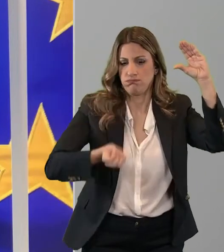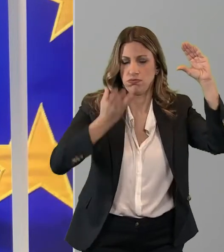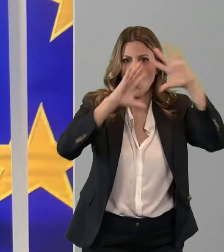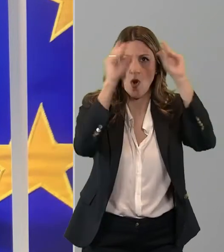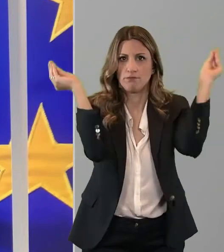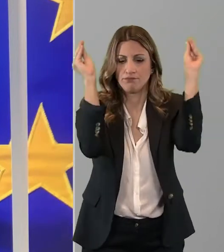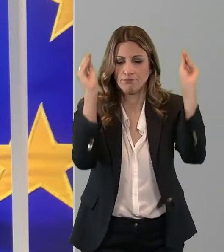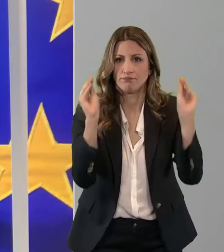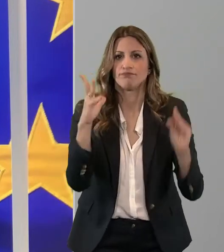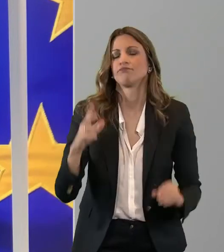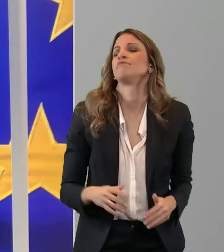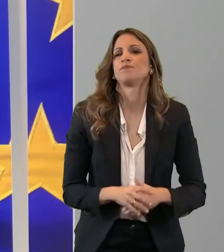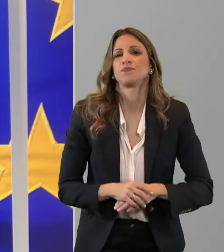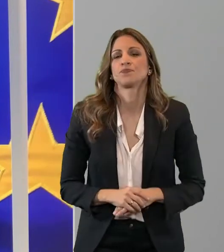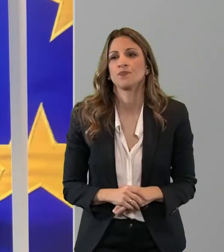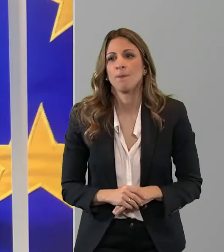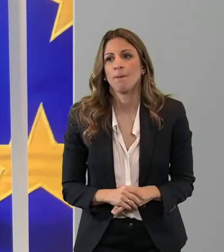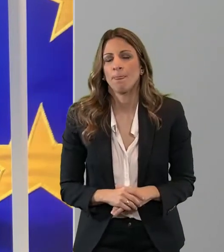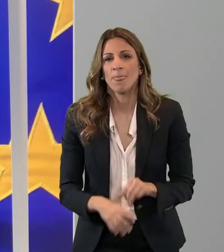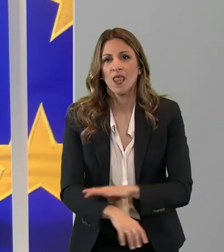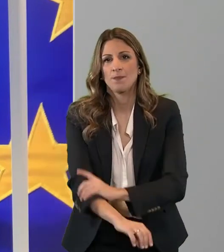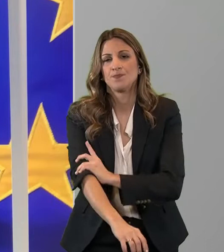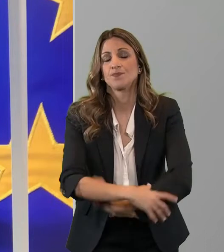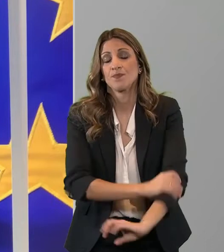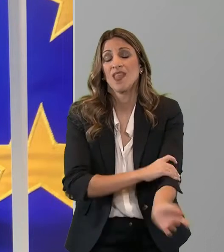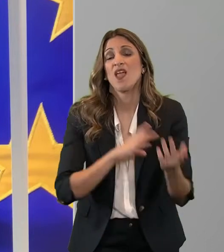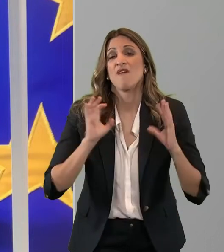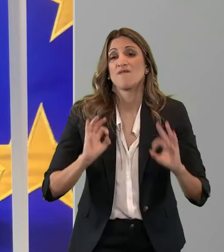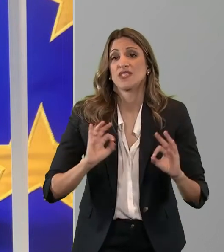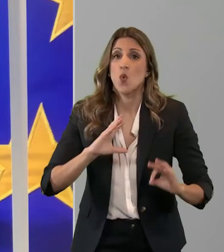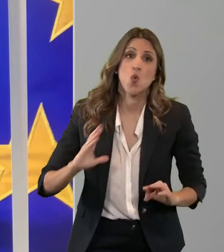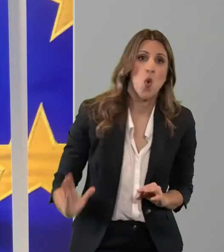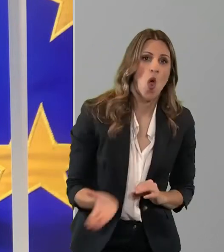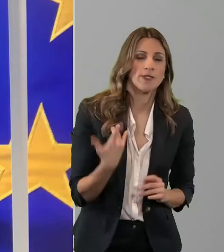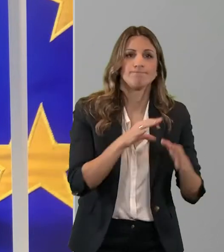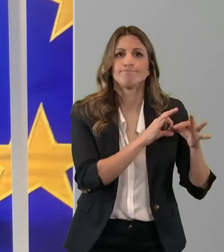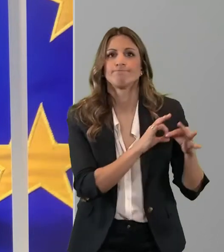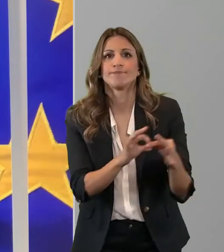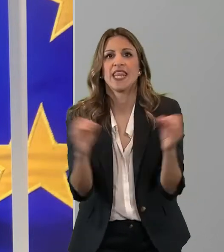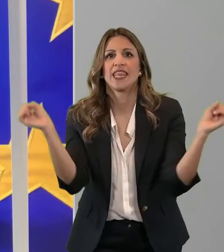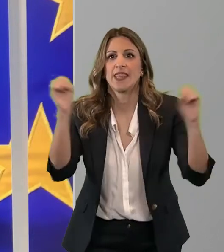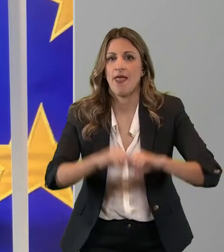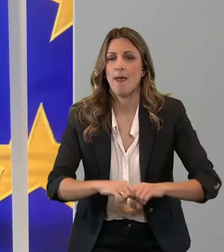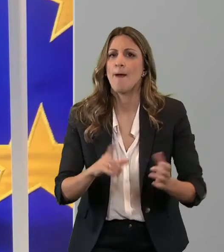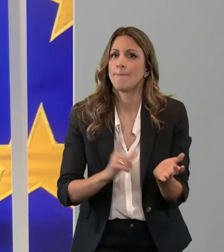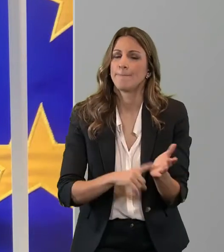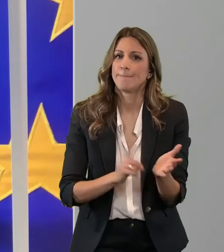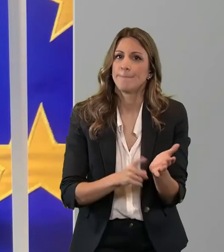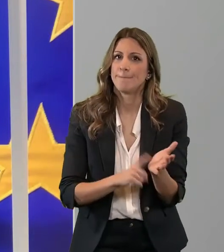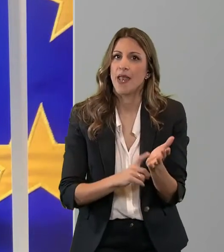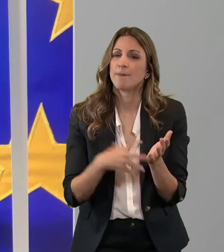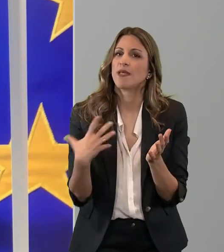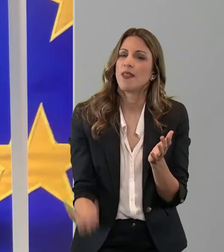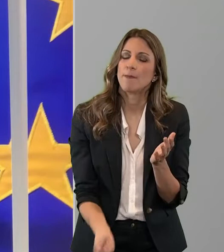Ταυτόχρονα φυσικά αυτές οι μεταρρυθμίσεις θα πρέπει να συνεχιστούν, να συνοδευτούν και από ένα ευρύτερο